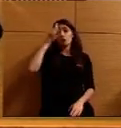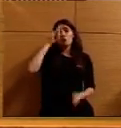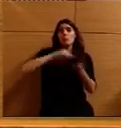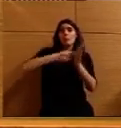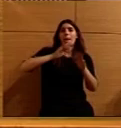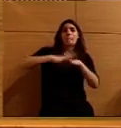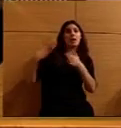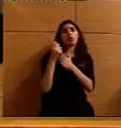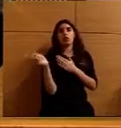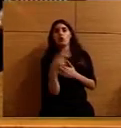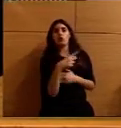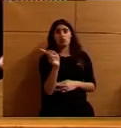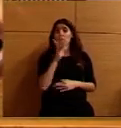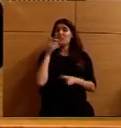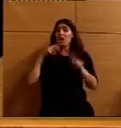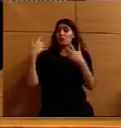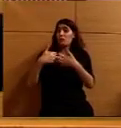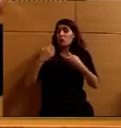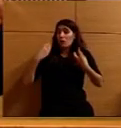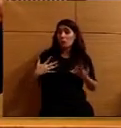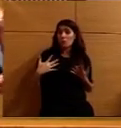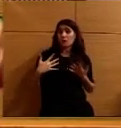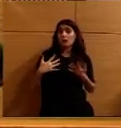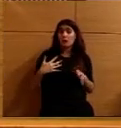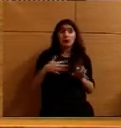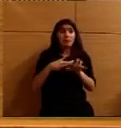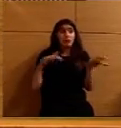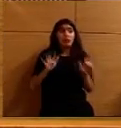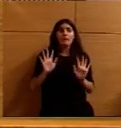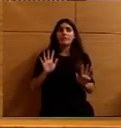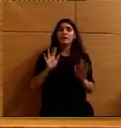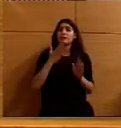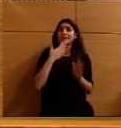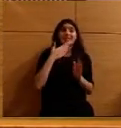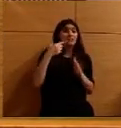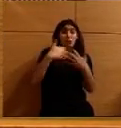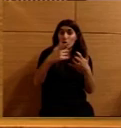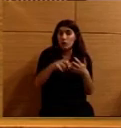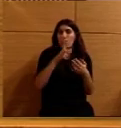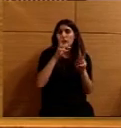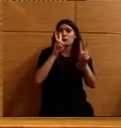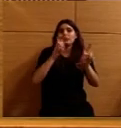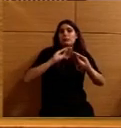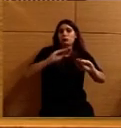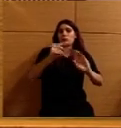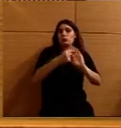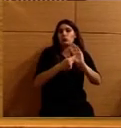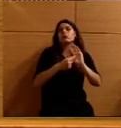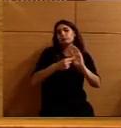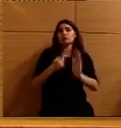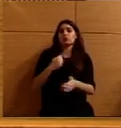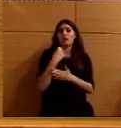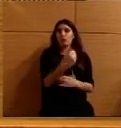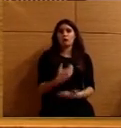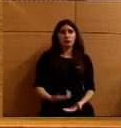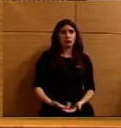plan per a tots, perquè sí que és de veres que està funcionant en la majoria de municipis, sinó un plan allà on no funciona per qüestions d'encaix,